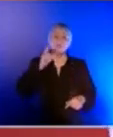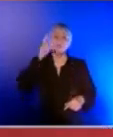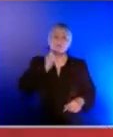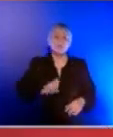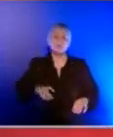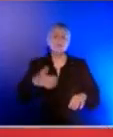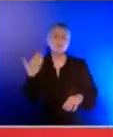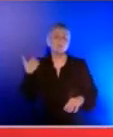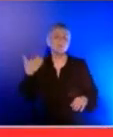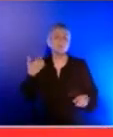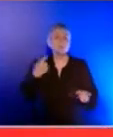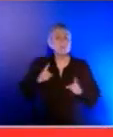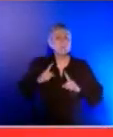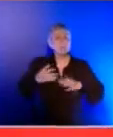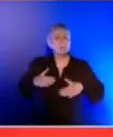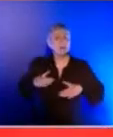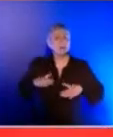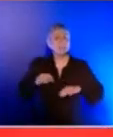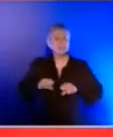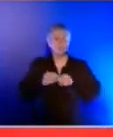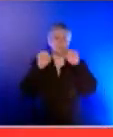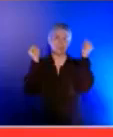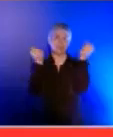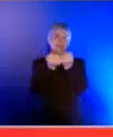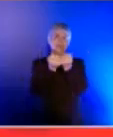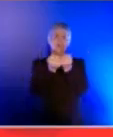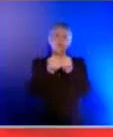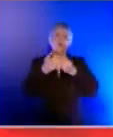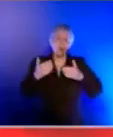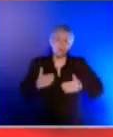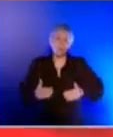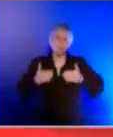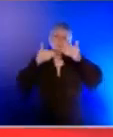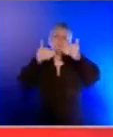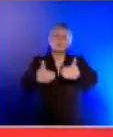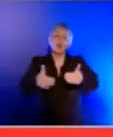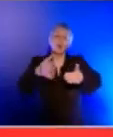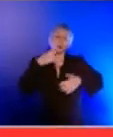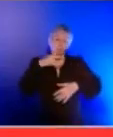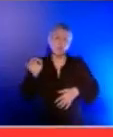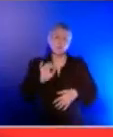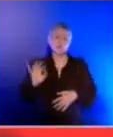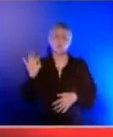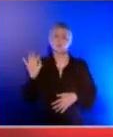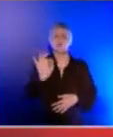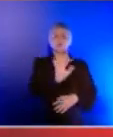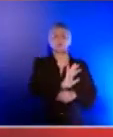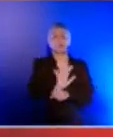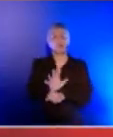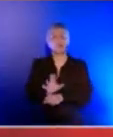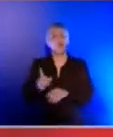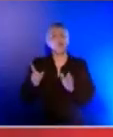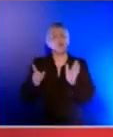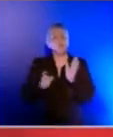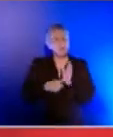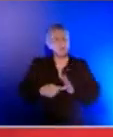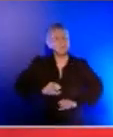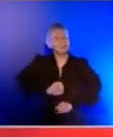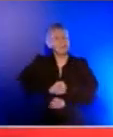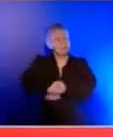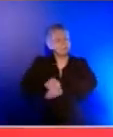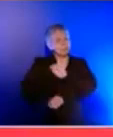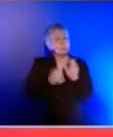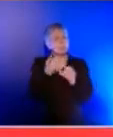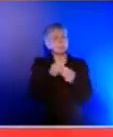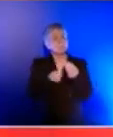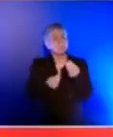πανδημίας. Πρέπει να ενισχύσουμε τις προσπάθειές μας και ακόμη πιο αποφασιστικά να προσπαθήσουμε να δημιουργήσουμε